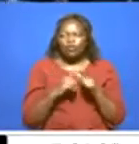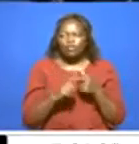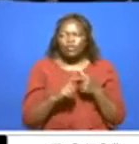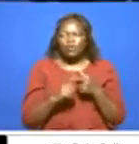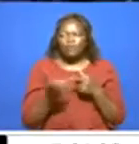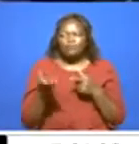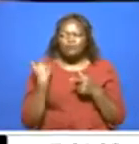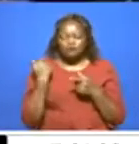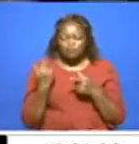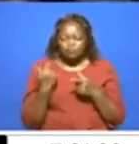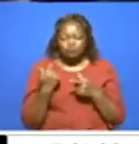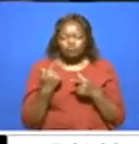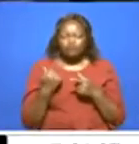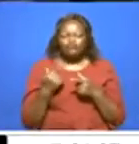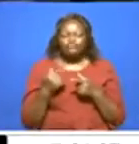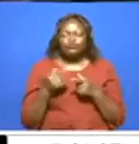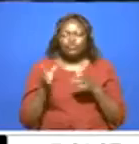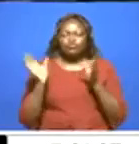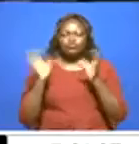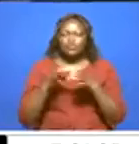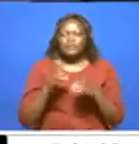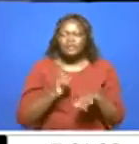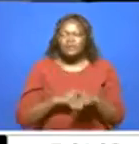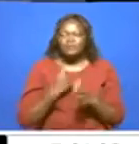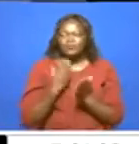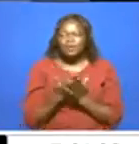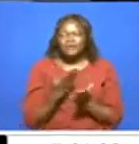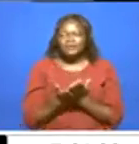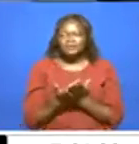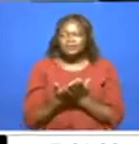Hivyo watu wakishikwa nini